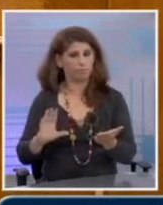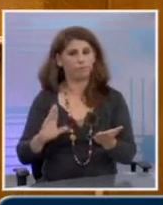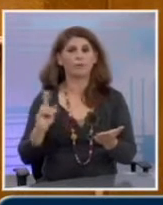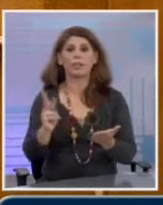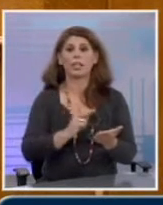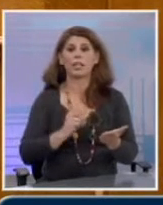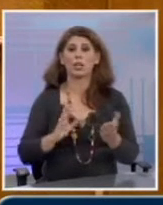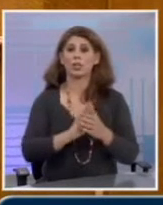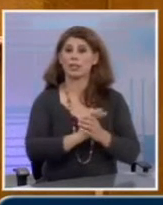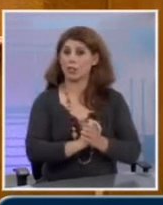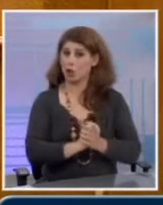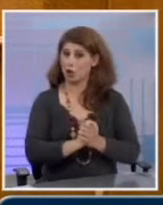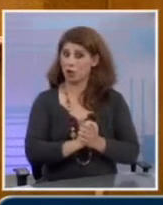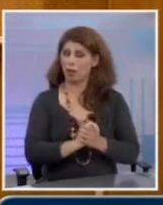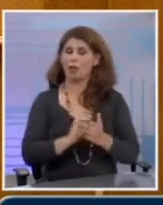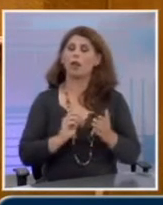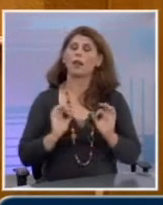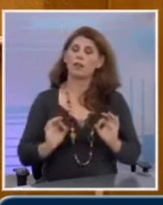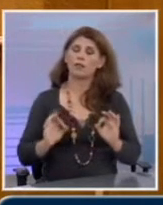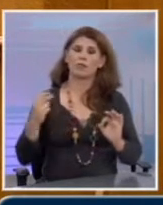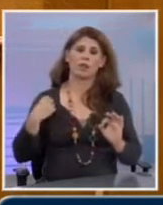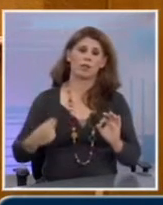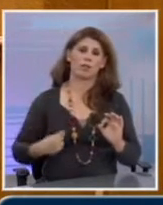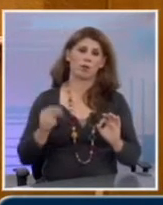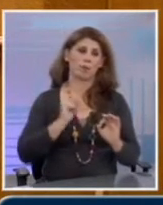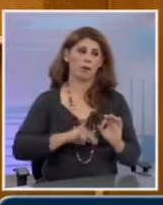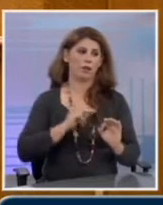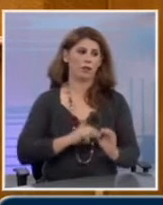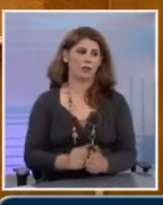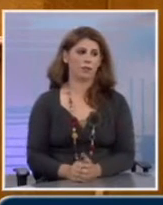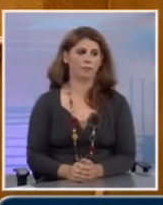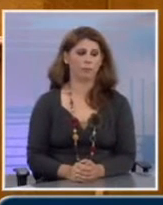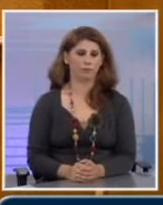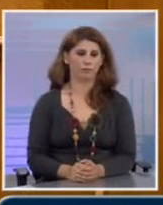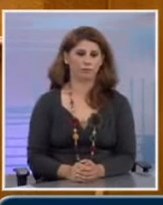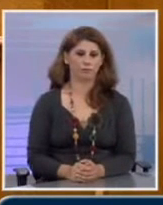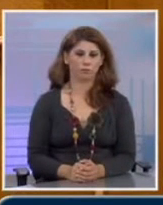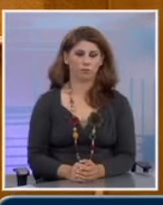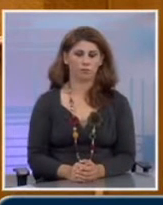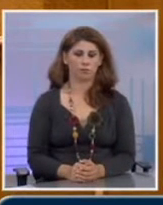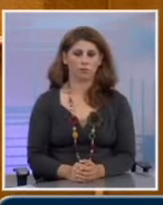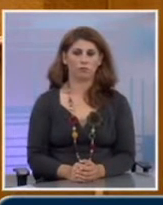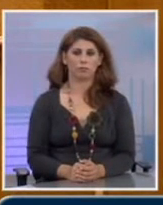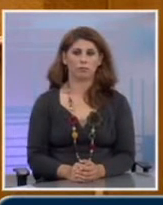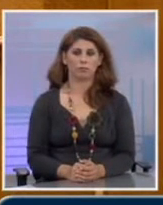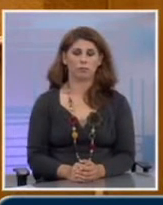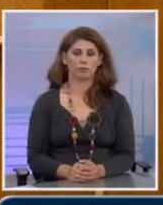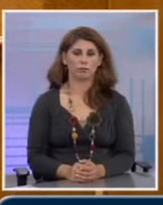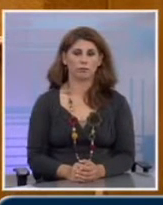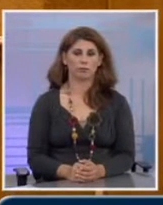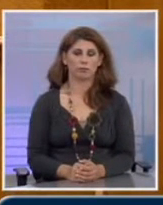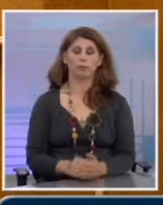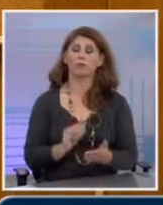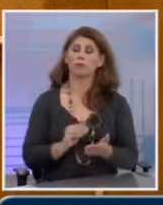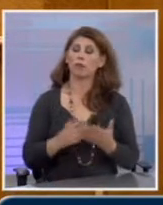βεβαίως και φυσικά τη δημόσια περιουσία. Και επίσης να έχουμε περιθώριο